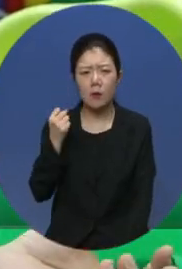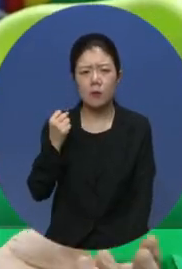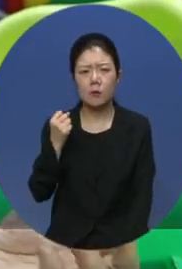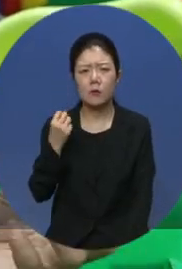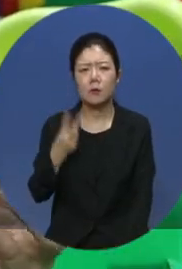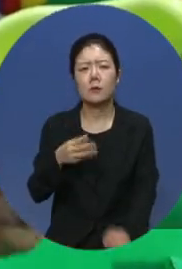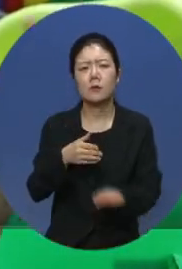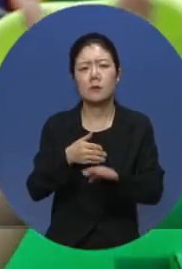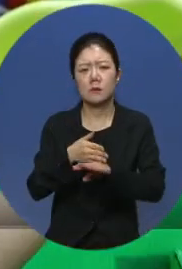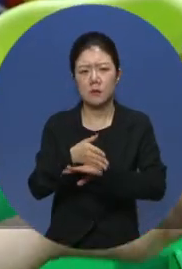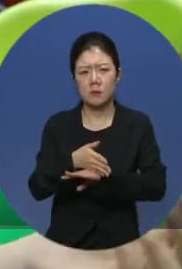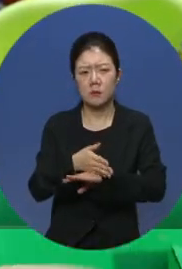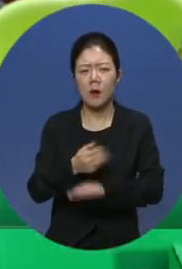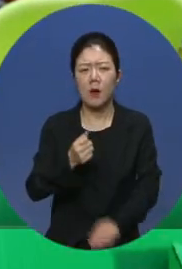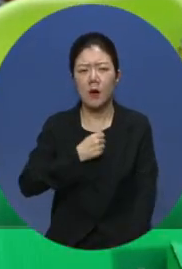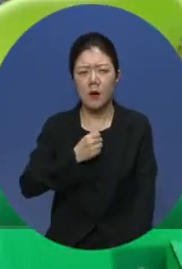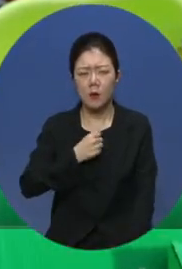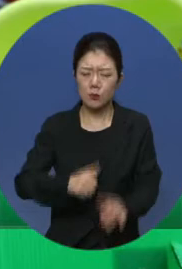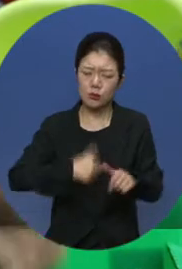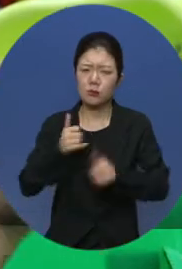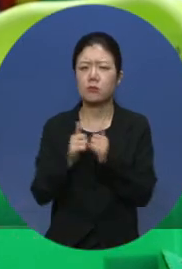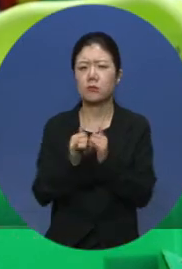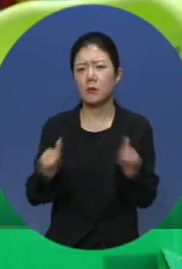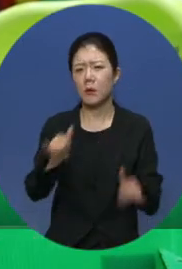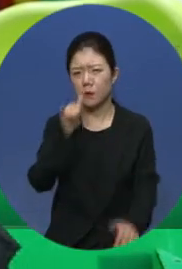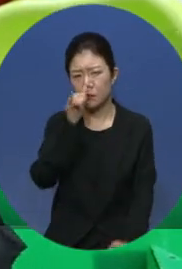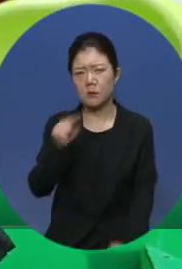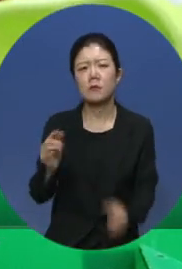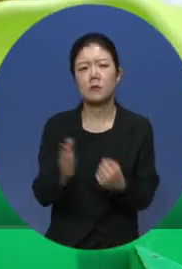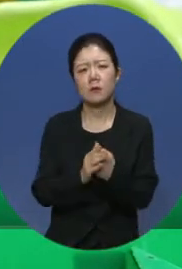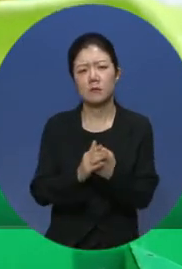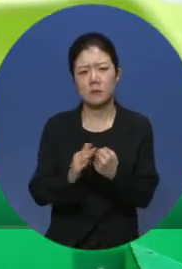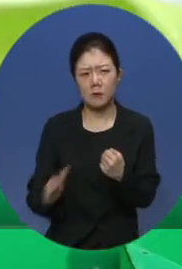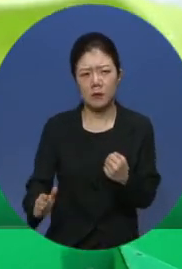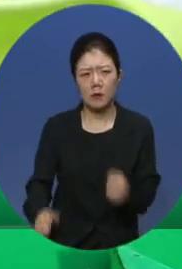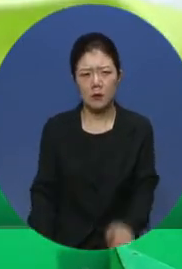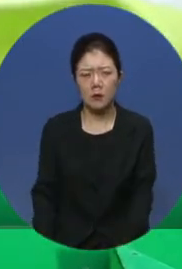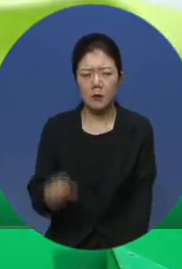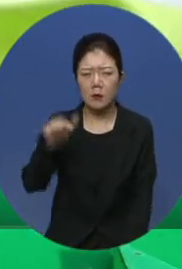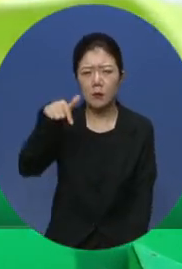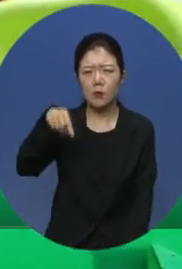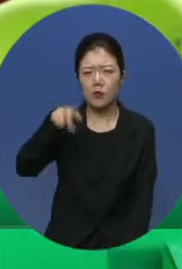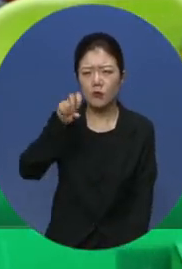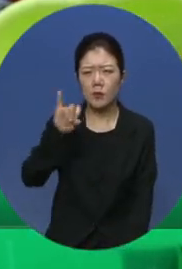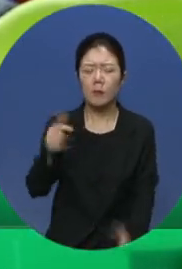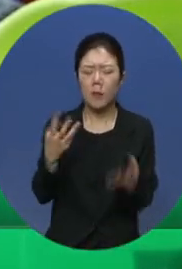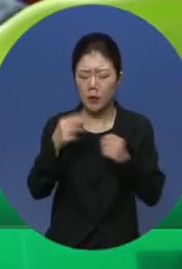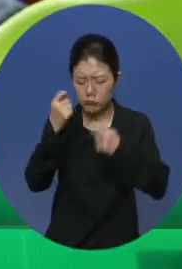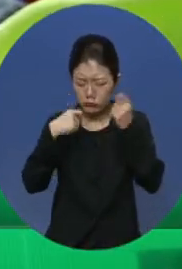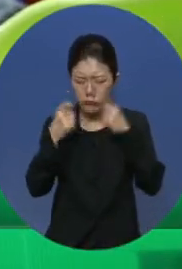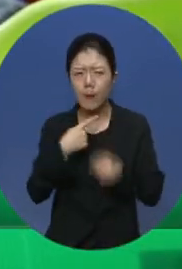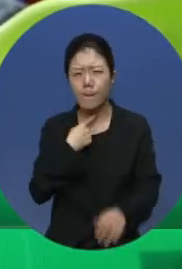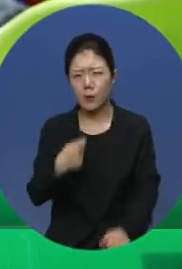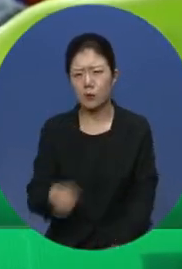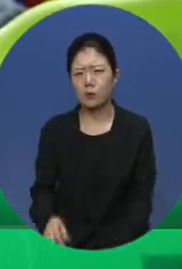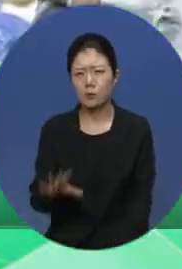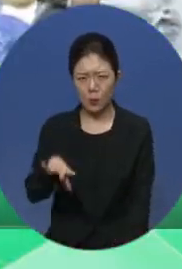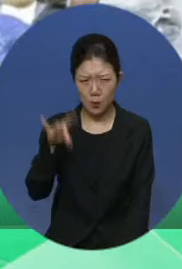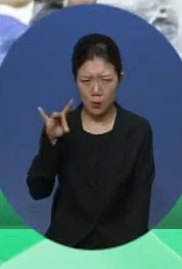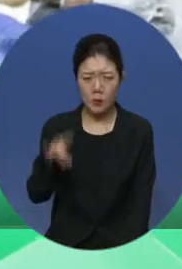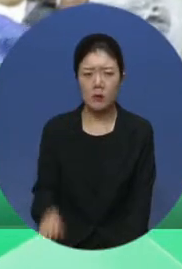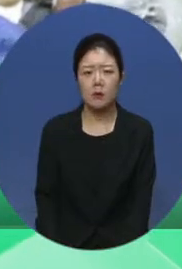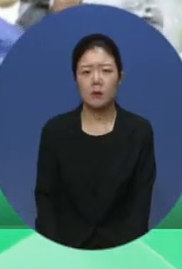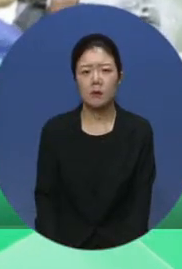느려서 갑갑하다고 화내시는 분들도 있었고, 그것 때문에 저희 규민회 같은 경우도 많이 울고 그랬거든요, 초반에는.